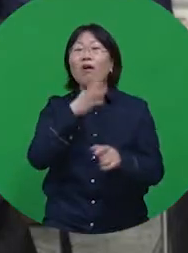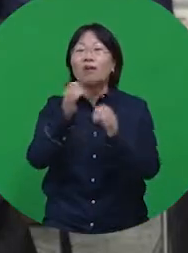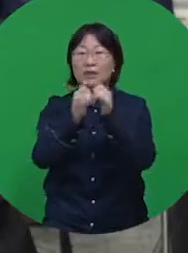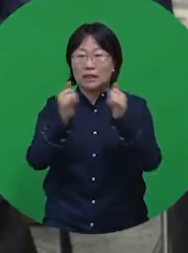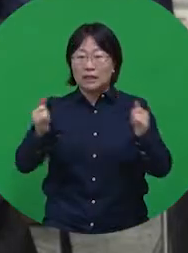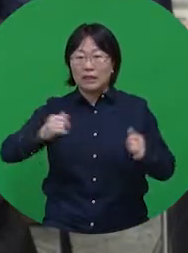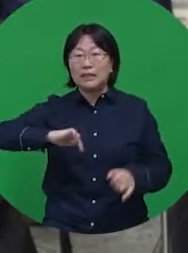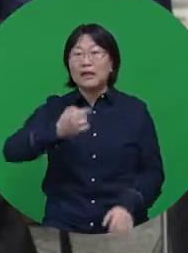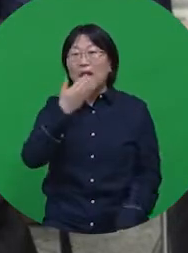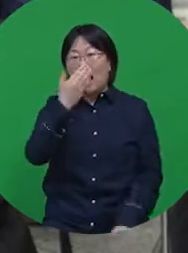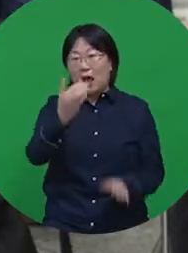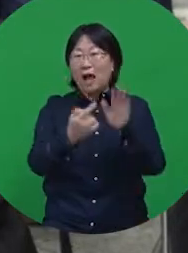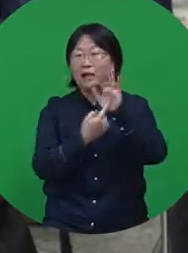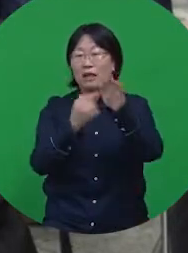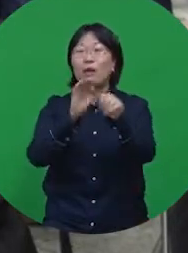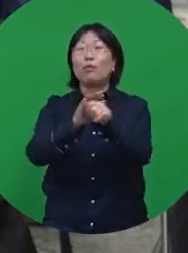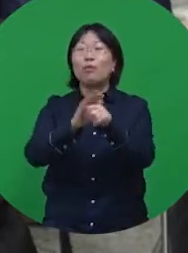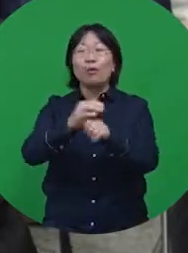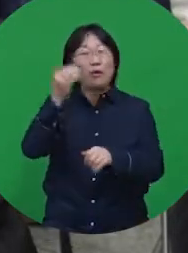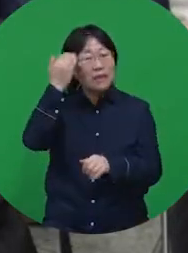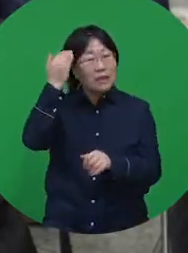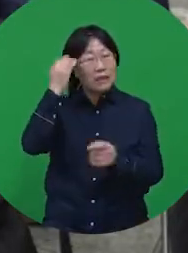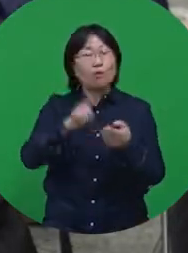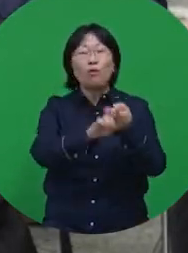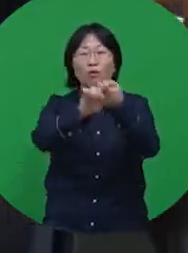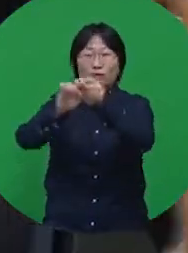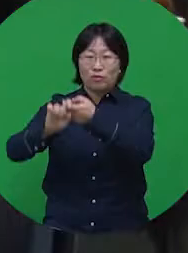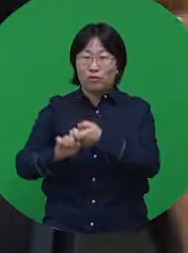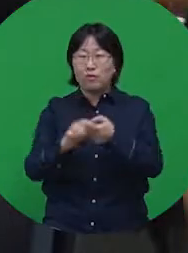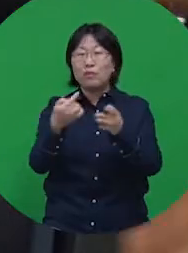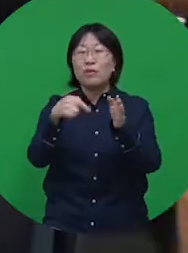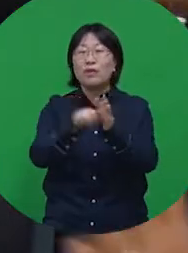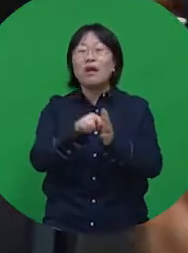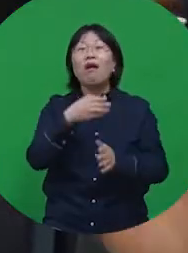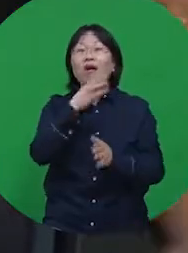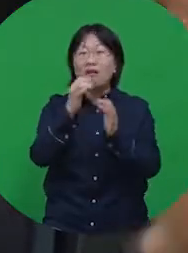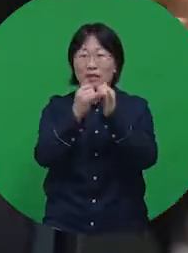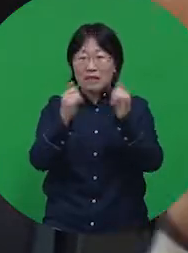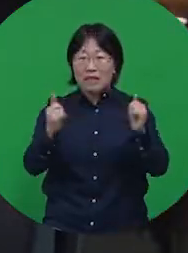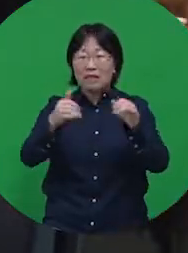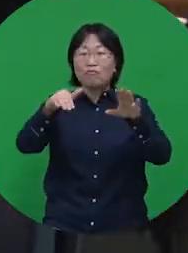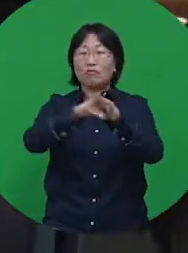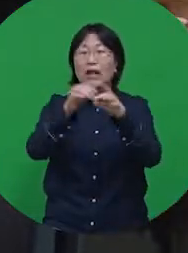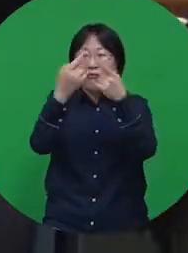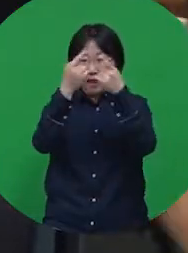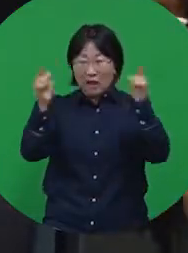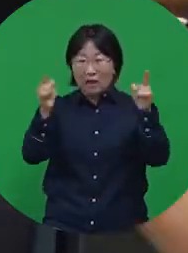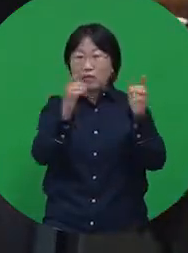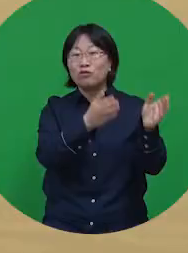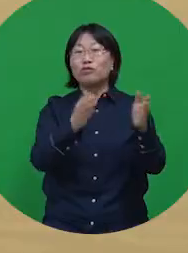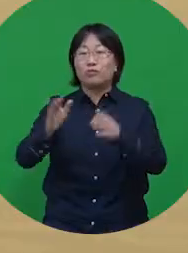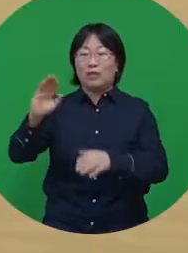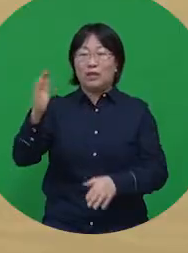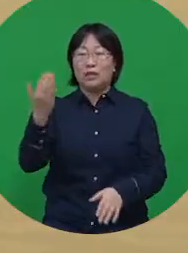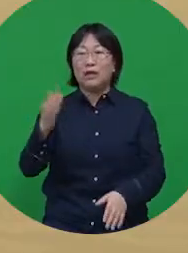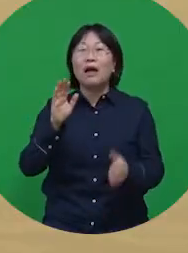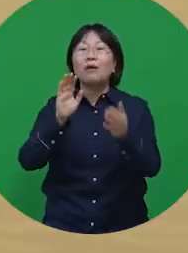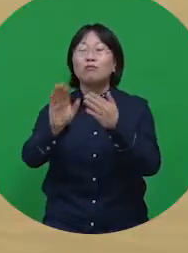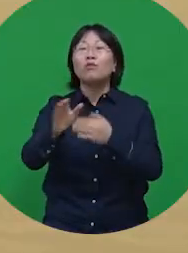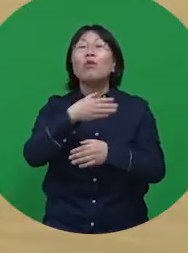구로구는 어르신들의 자아 실현을 돕고 지식 공유의 기회를 제공하기 위해 어르신 문화대학을 마련했는데요.